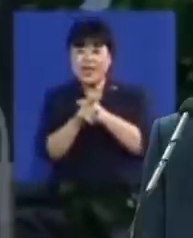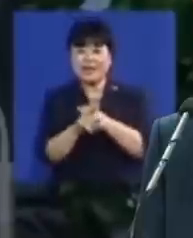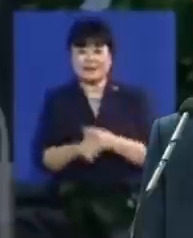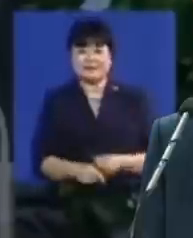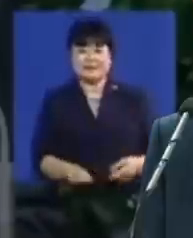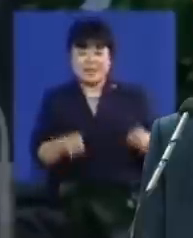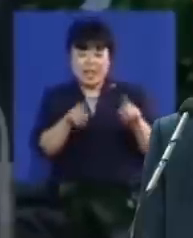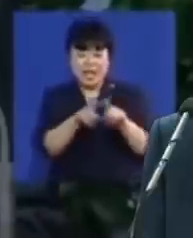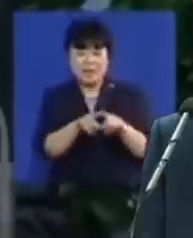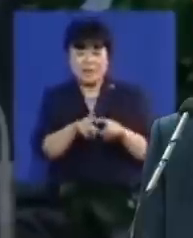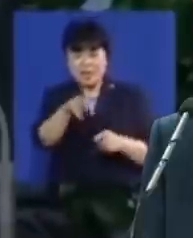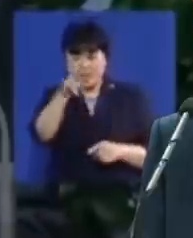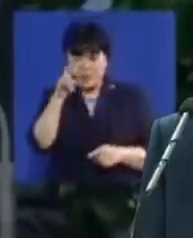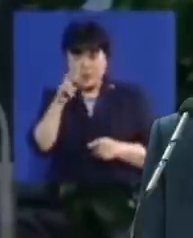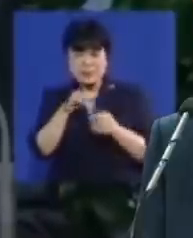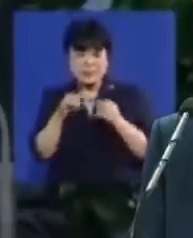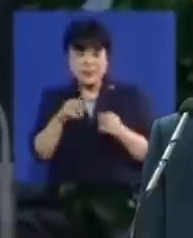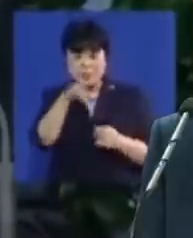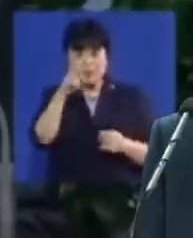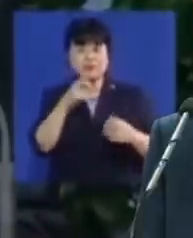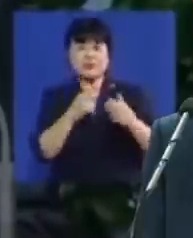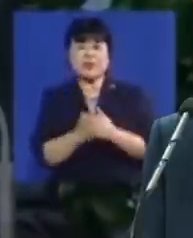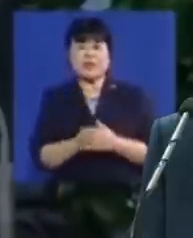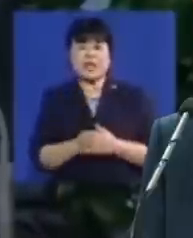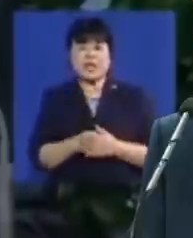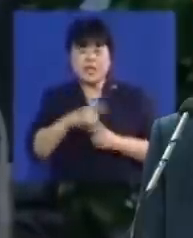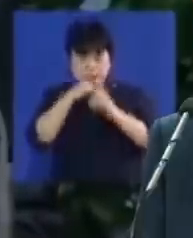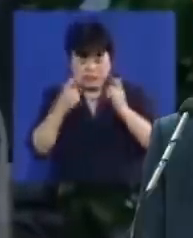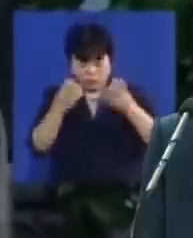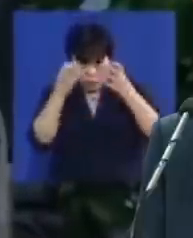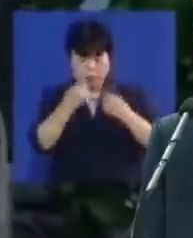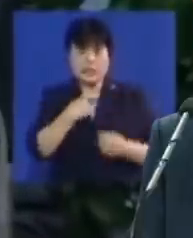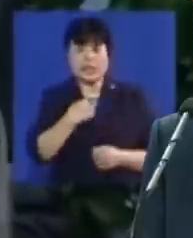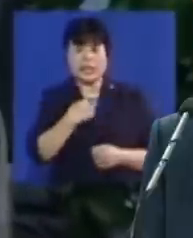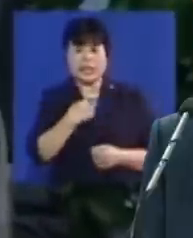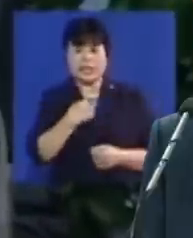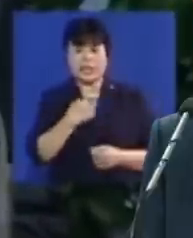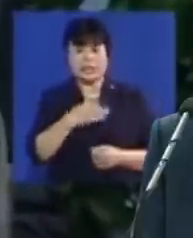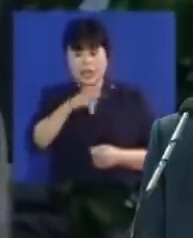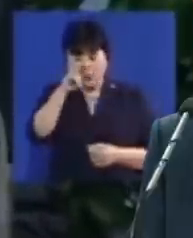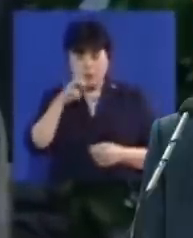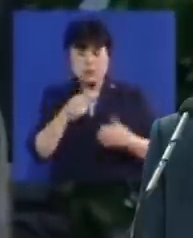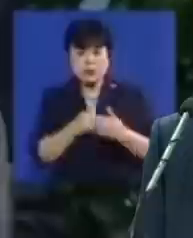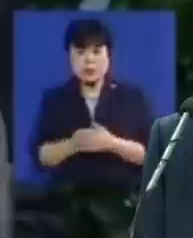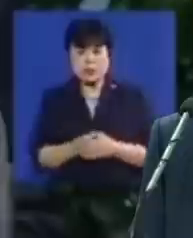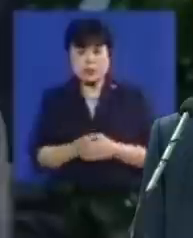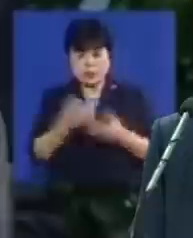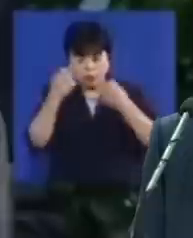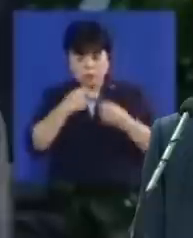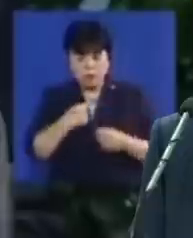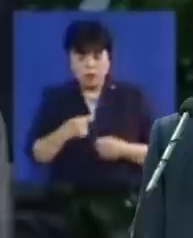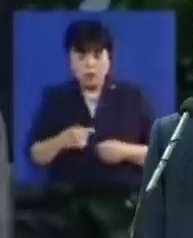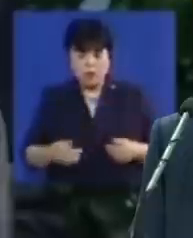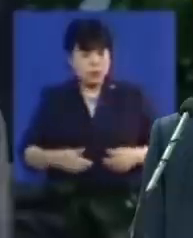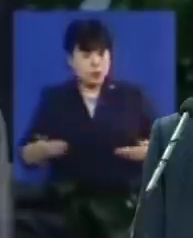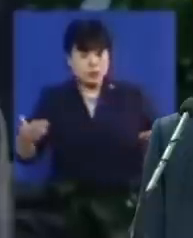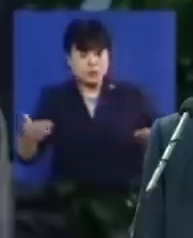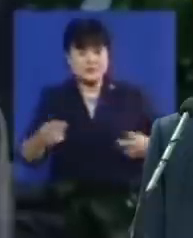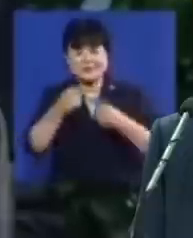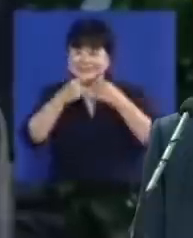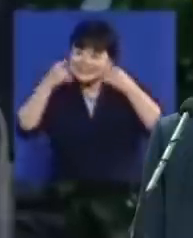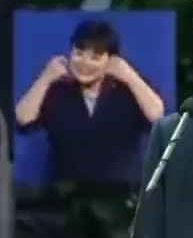같이 나를 미워하는 그 사람은 그 미움 때문에 자기가 고통을 당하지만 나는 미움 때문에 고통당할 필요 없습니다. 싱글벙글 웃으면서